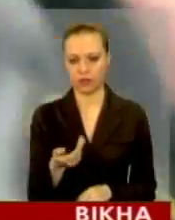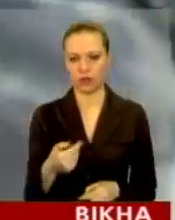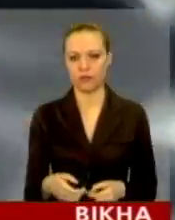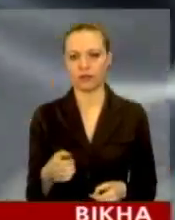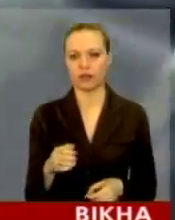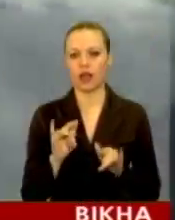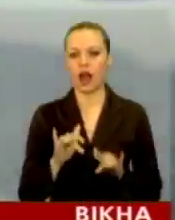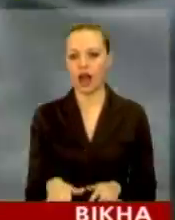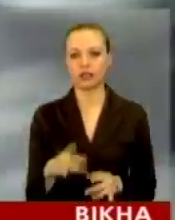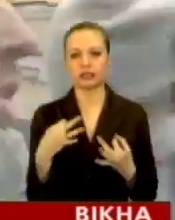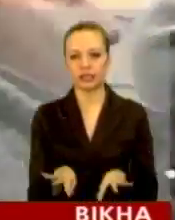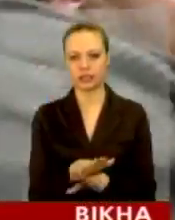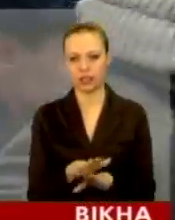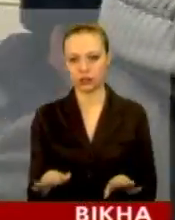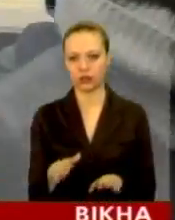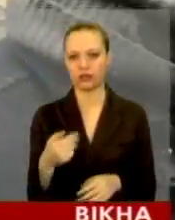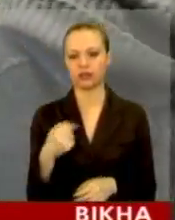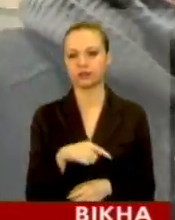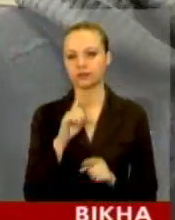правонарушений. Акция не